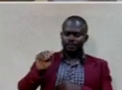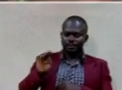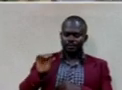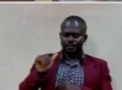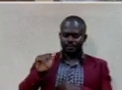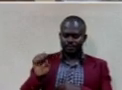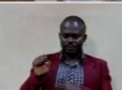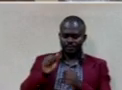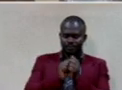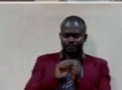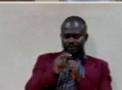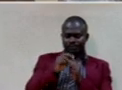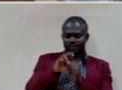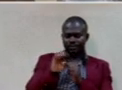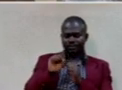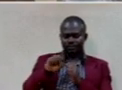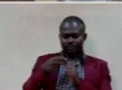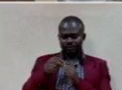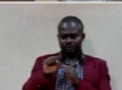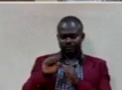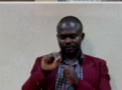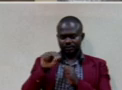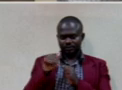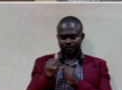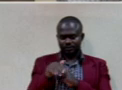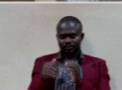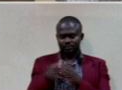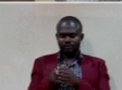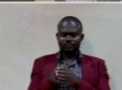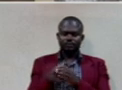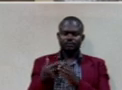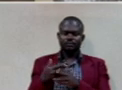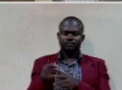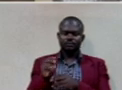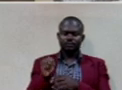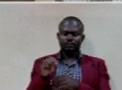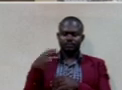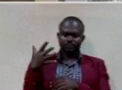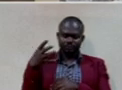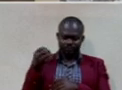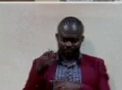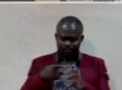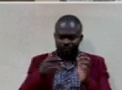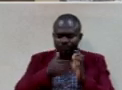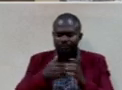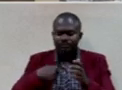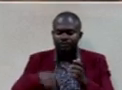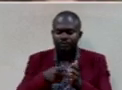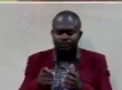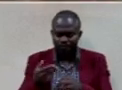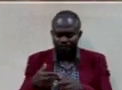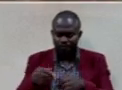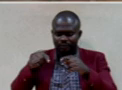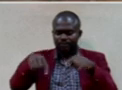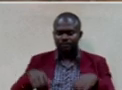Nyakabuye hakaba ari Nyarushishi mu birometero bigera nko kuri 50, ariko ubu ngubu turayaduhahira hano hafi.